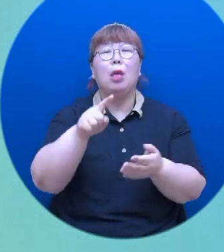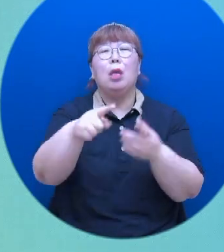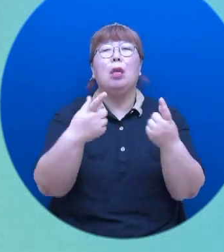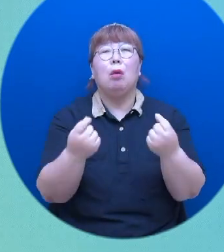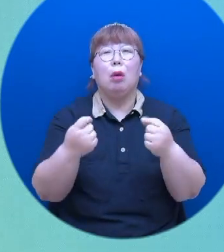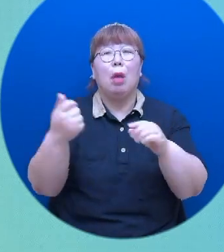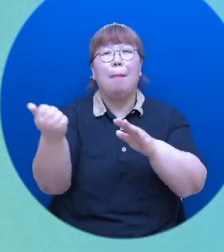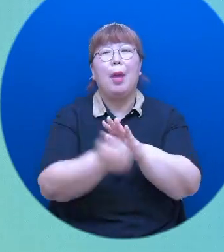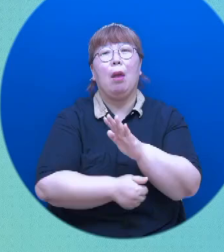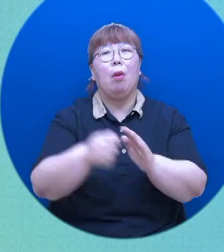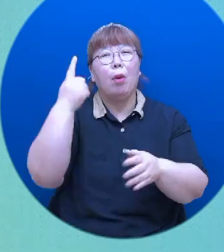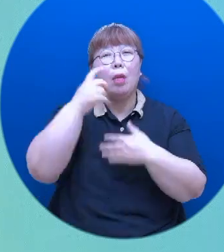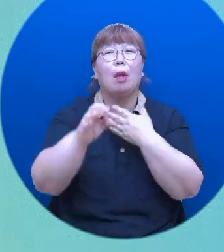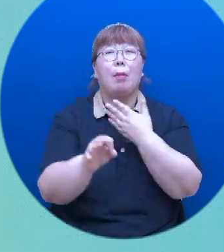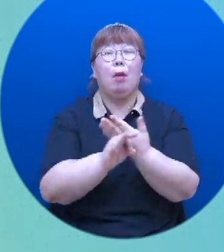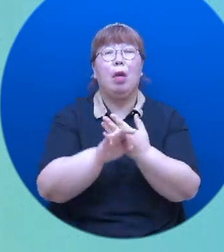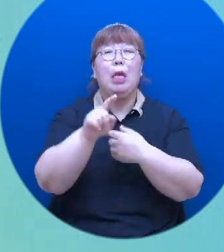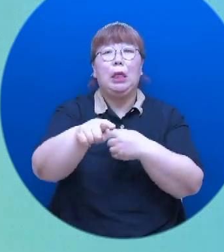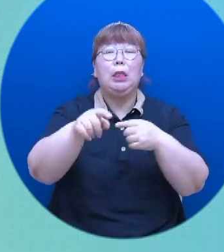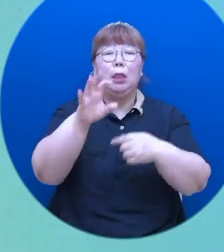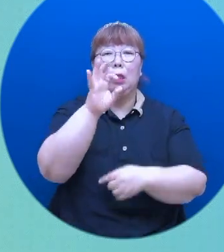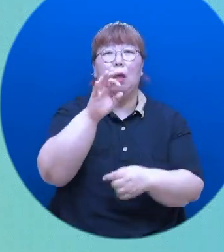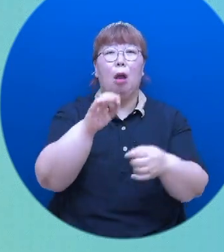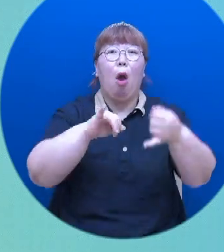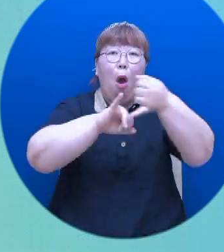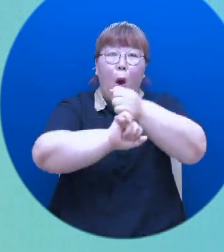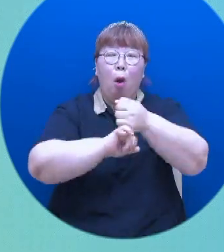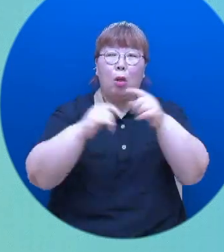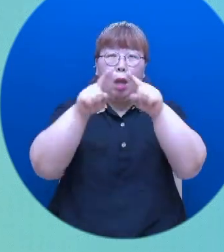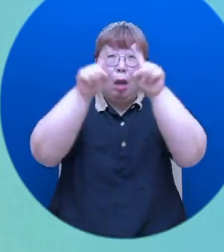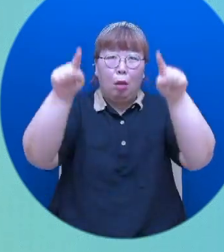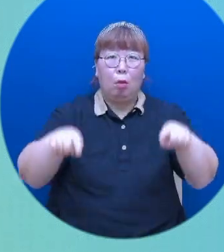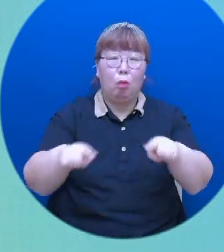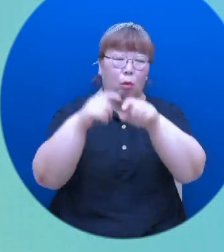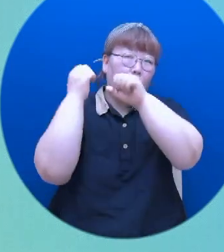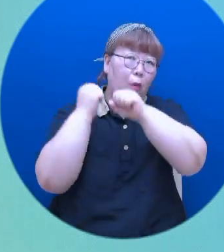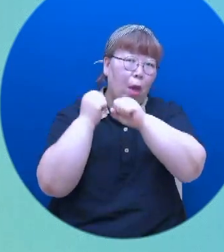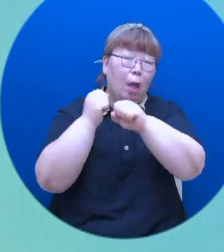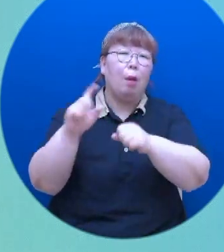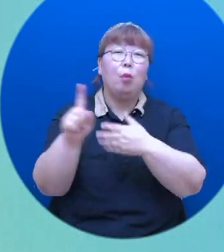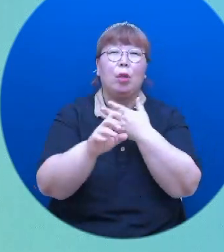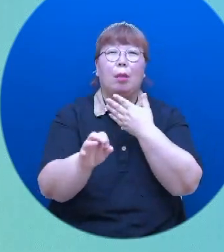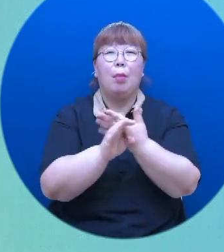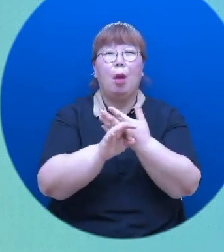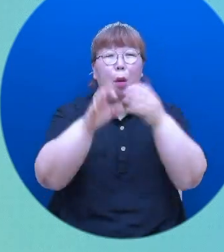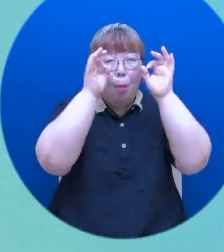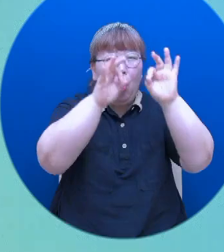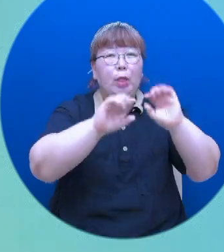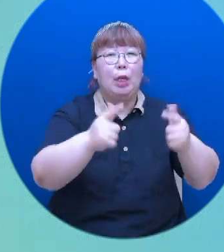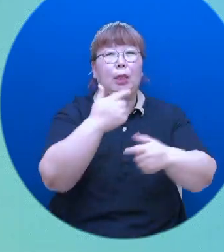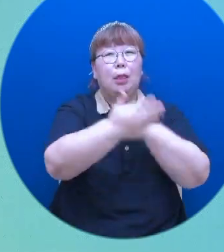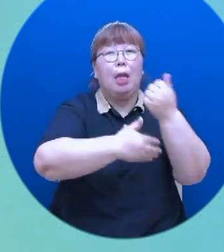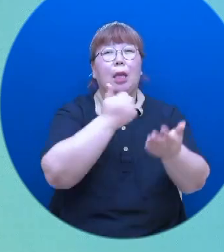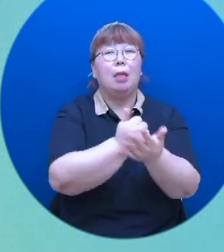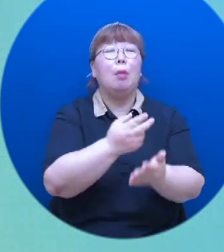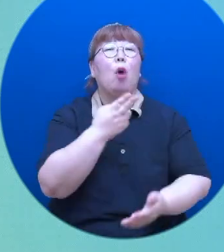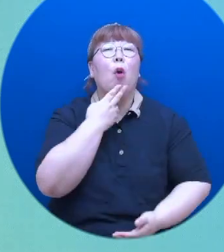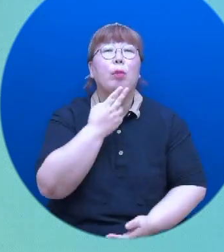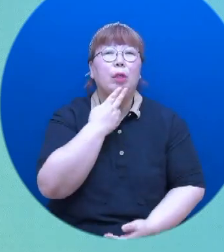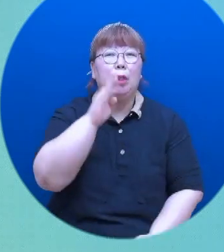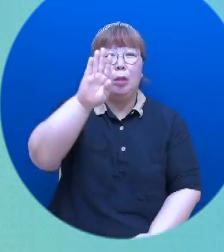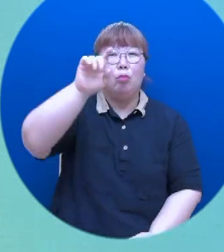언약궤가 부족이었어요. 부족으로 생각했던 그들에게 보이지 않는 하나님은 떠나버렸어요. 일하지